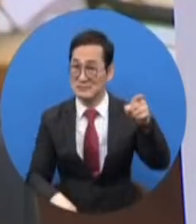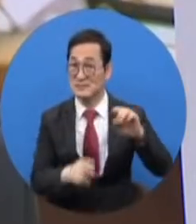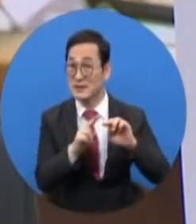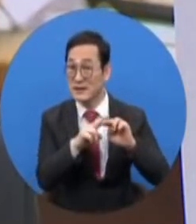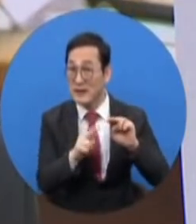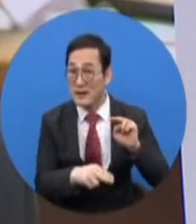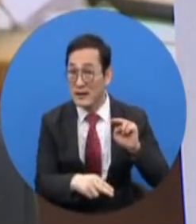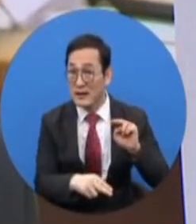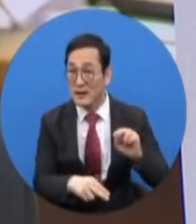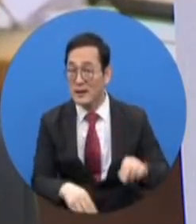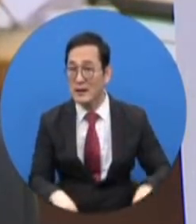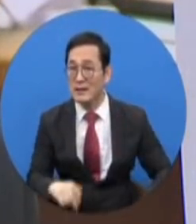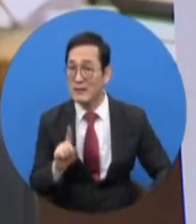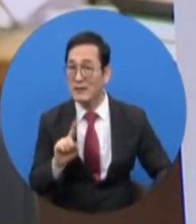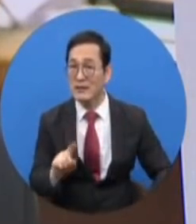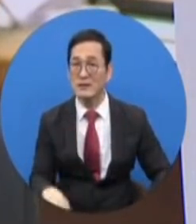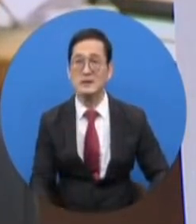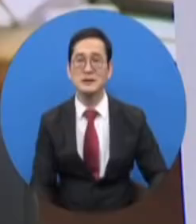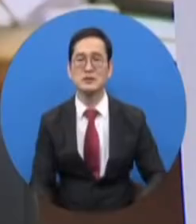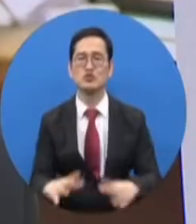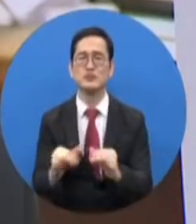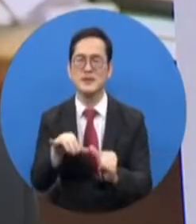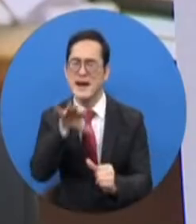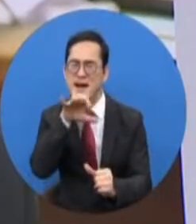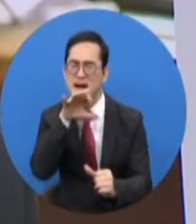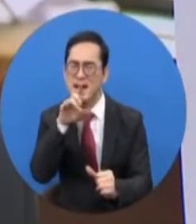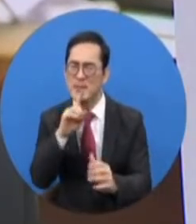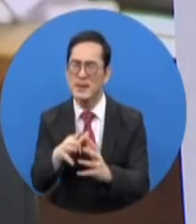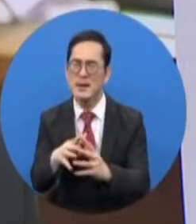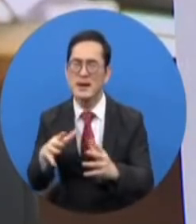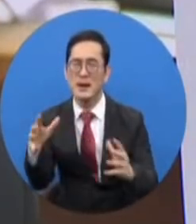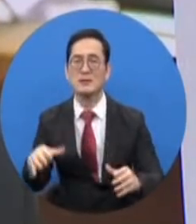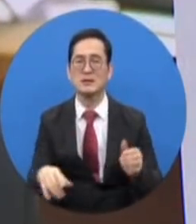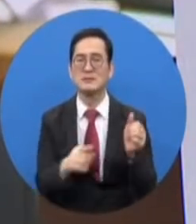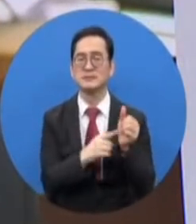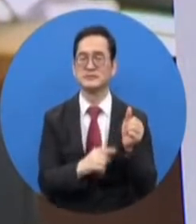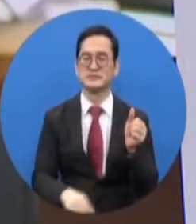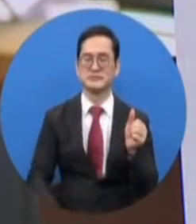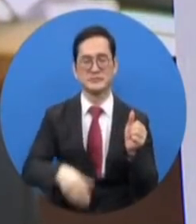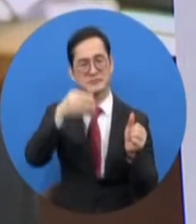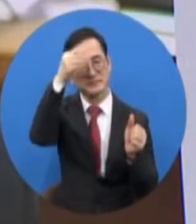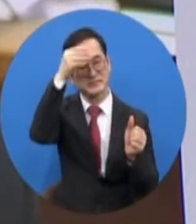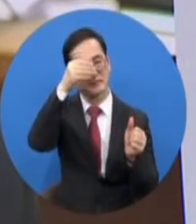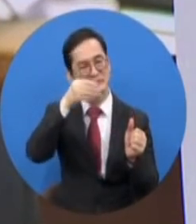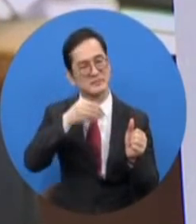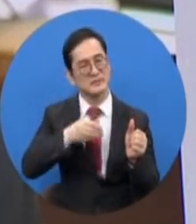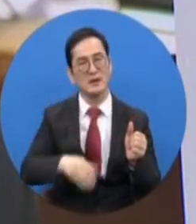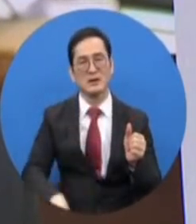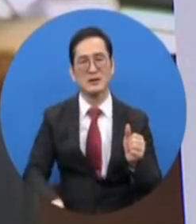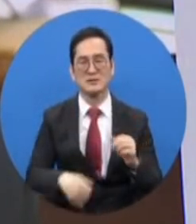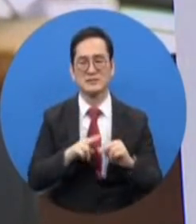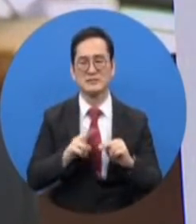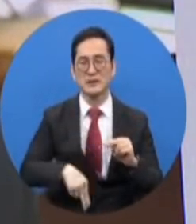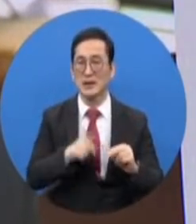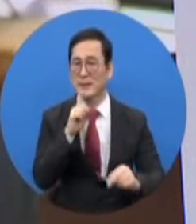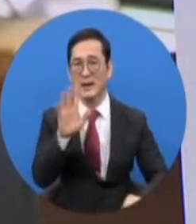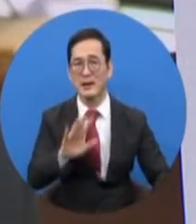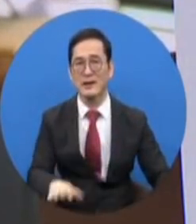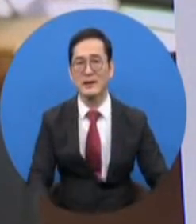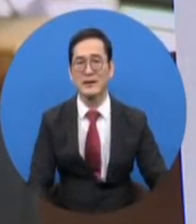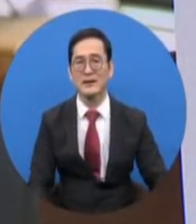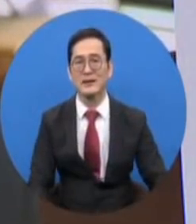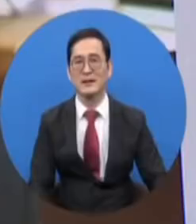국민들의 원성이 높을 때도 선관위원장 본인은 거취에 대해서 밝히지 않았습니다. 침묵했는데